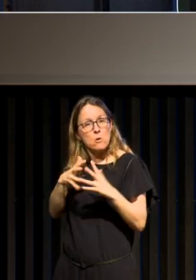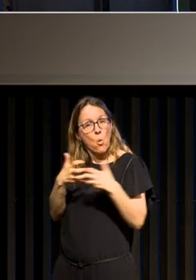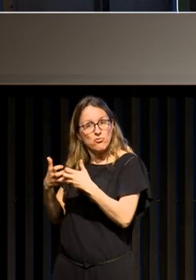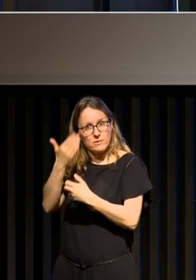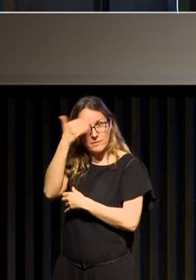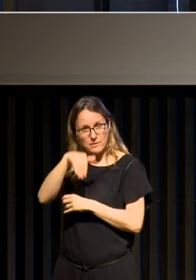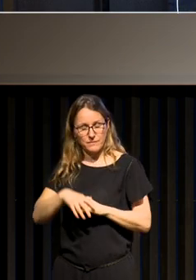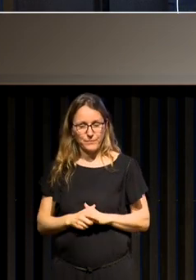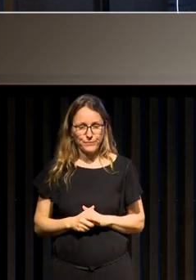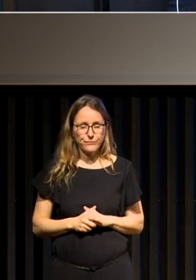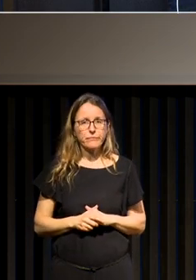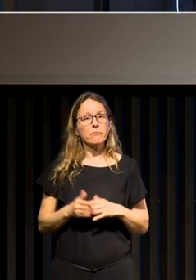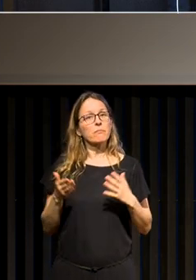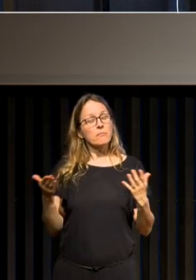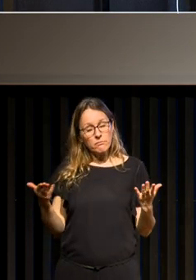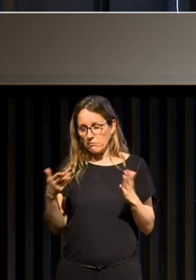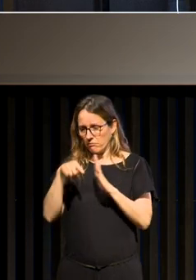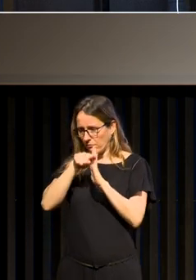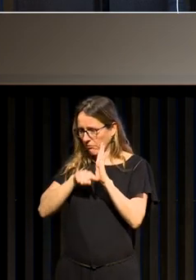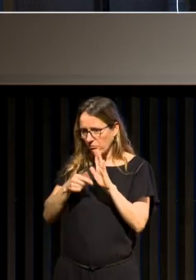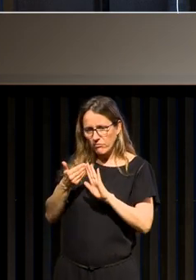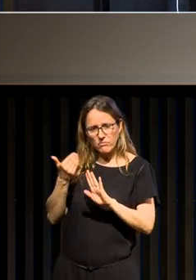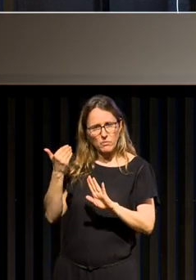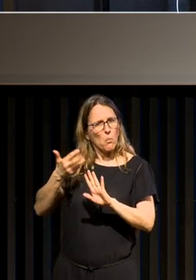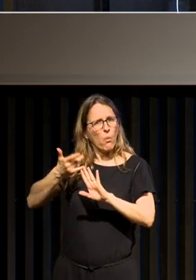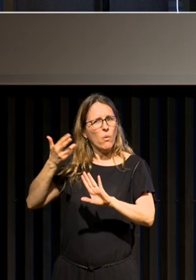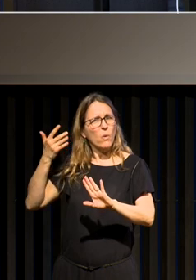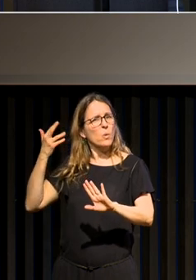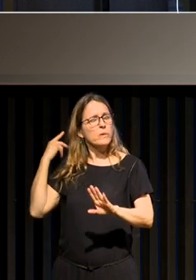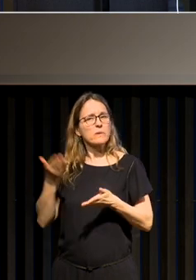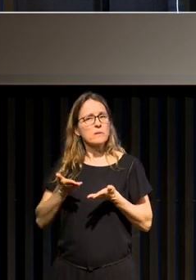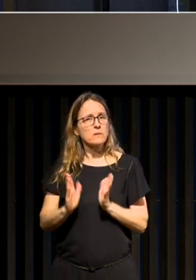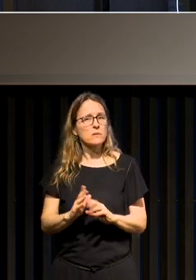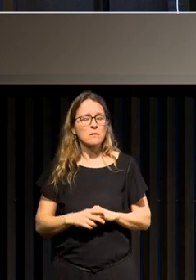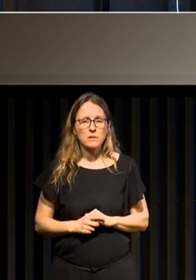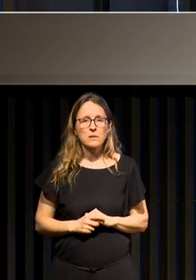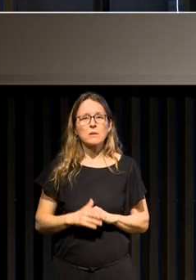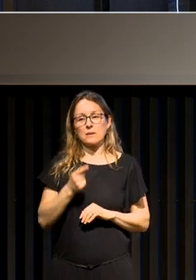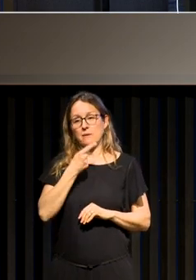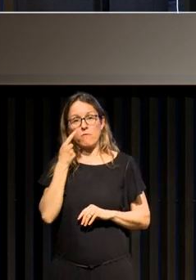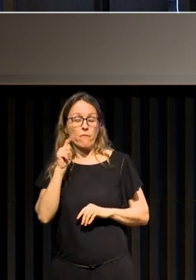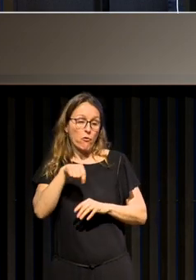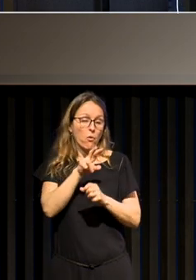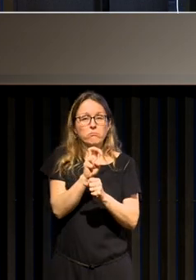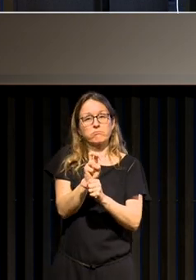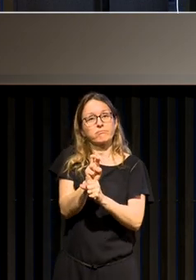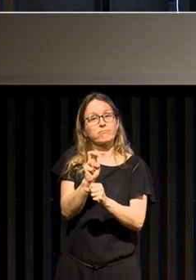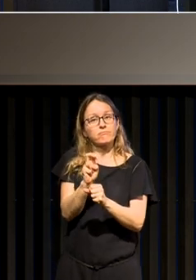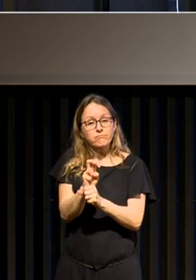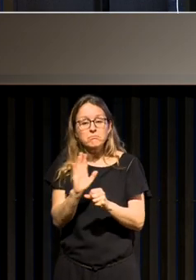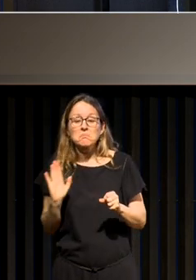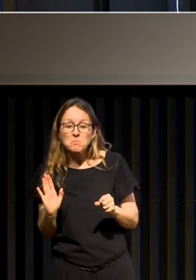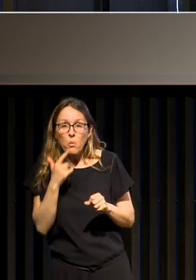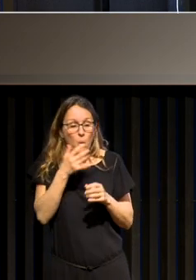C'est le cadre qui avait été défini depuis longtemps, qui était la notion de préservation de